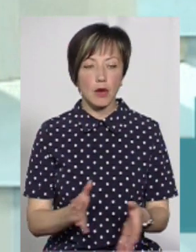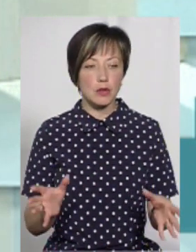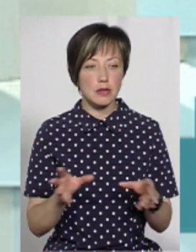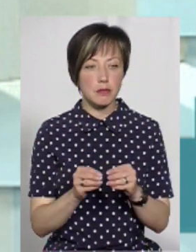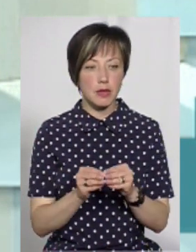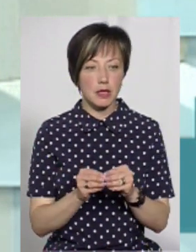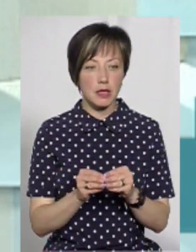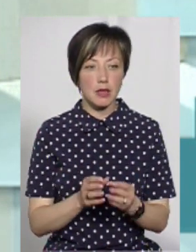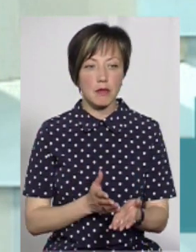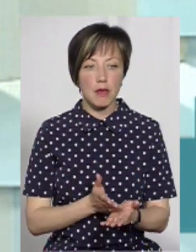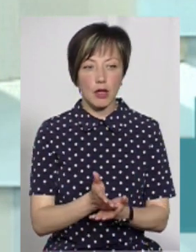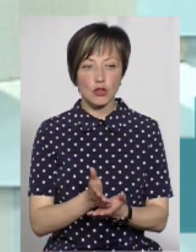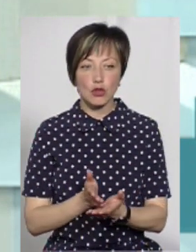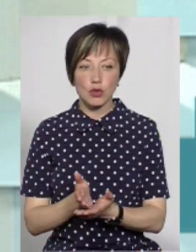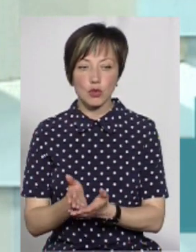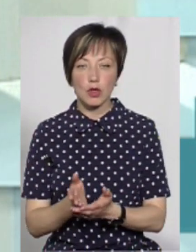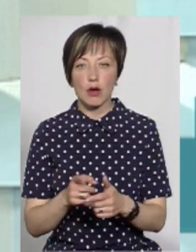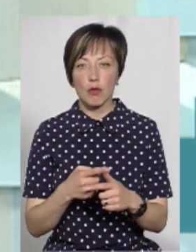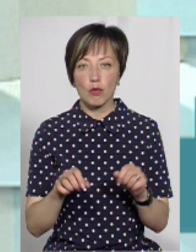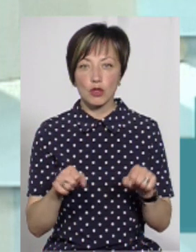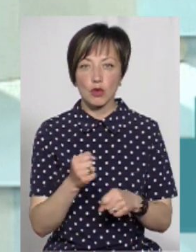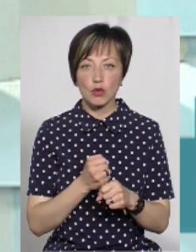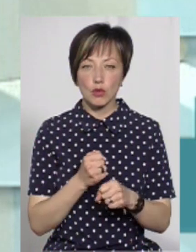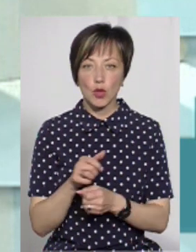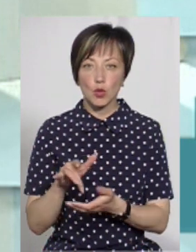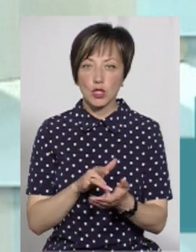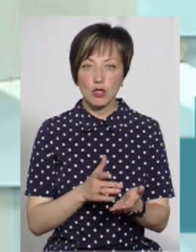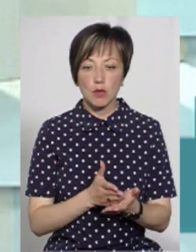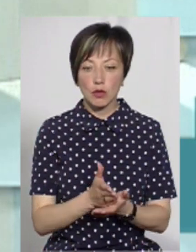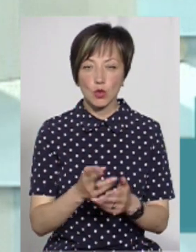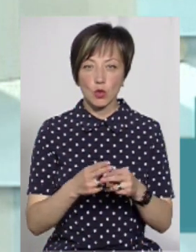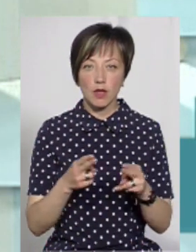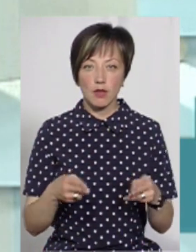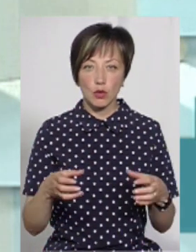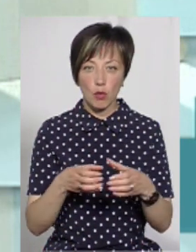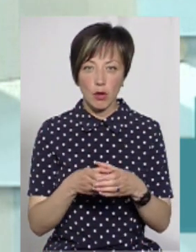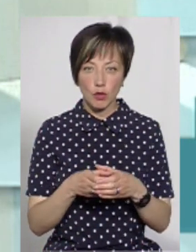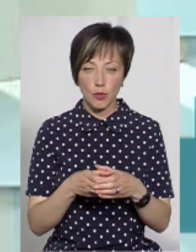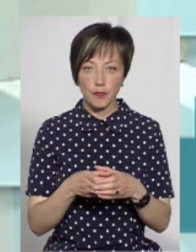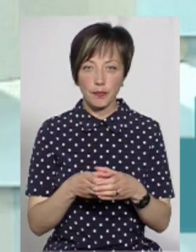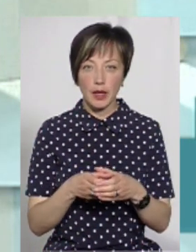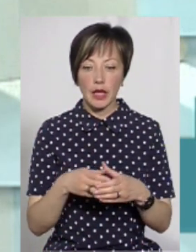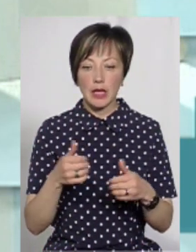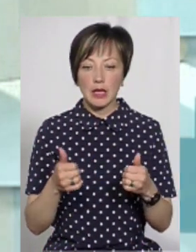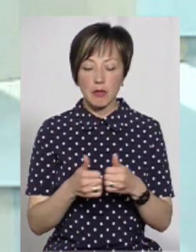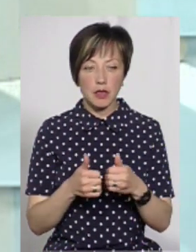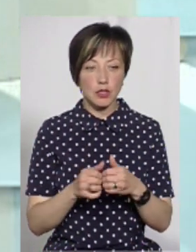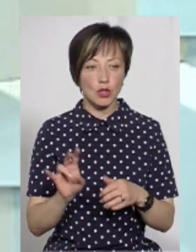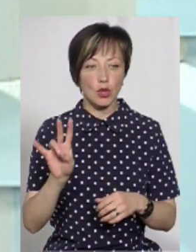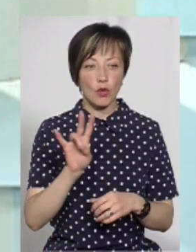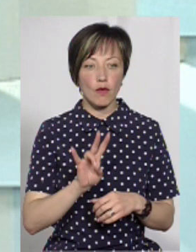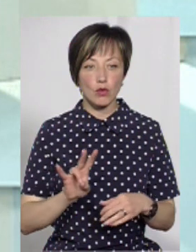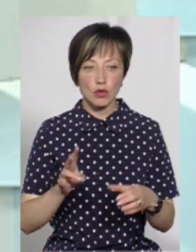спільні якісь маршрути або можливості для розробки спільних туристичних маршрутів із Дунаєвецькою громадою. Найближче там, наприклад,